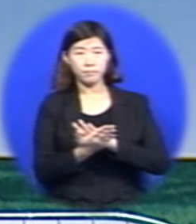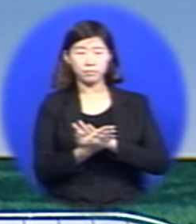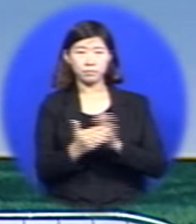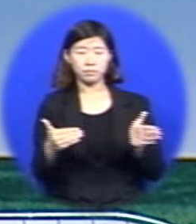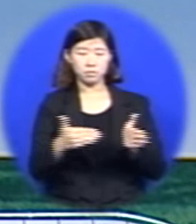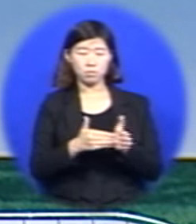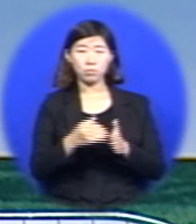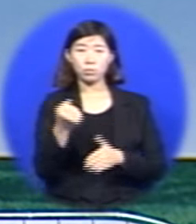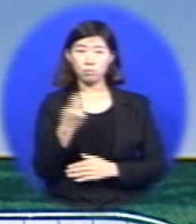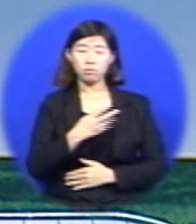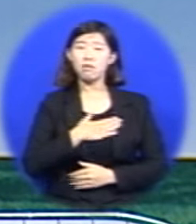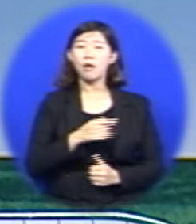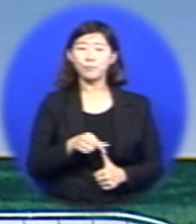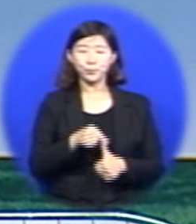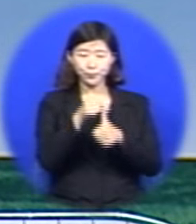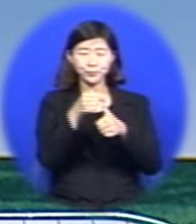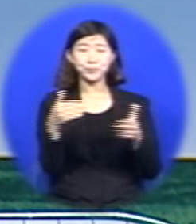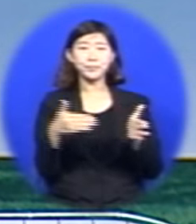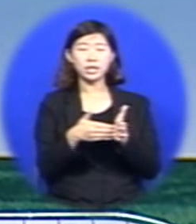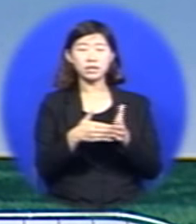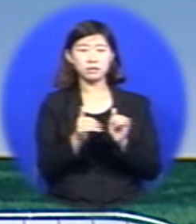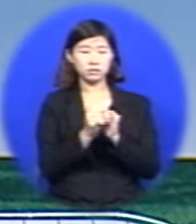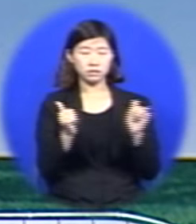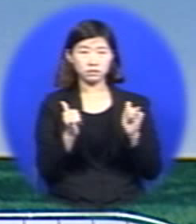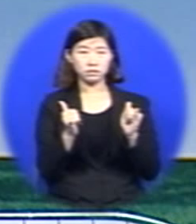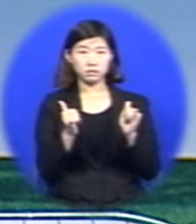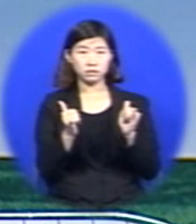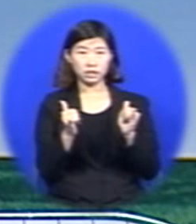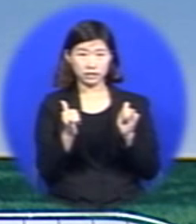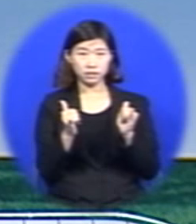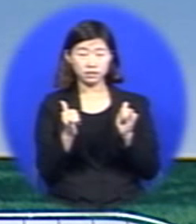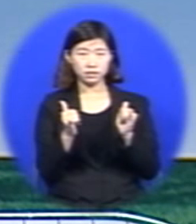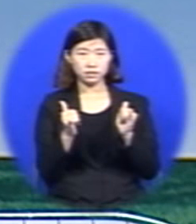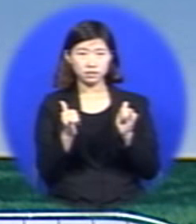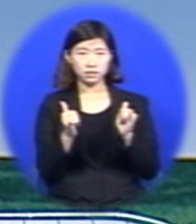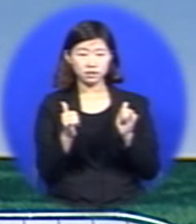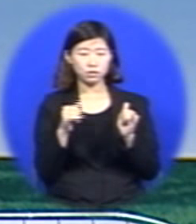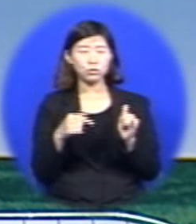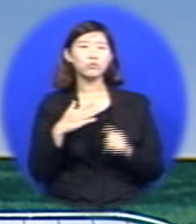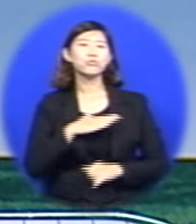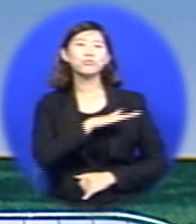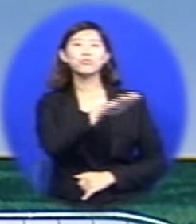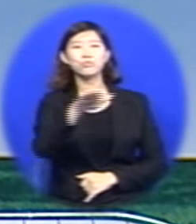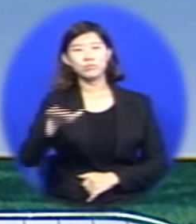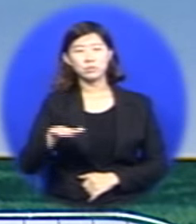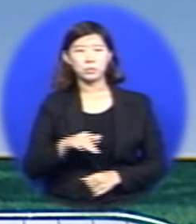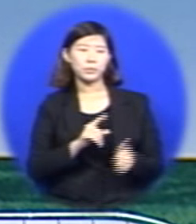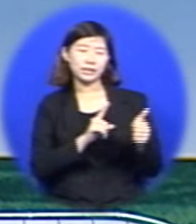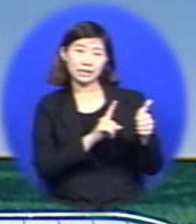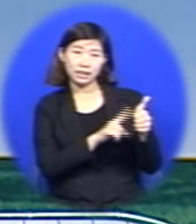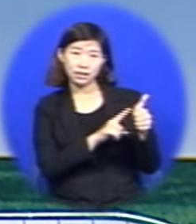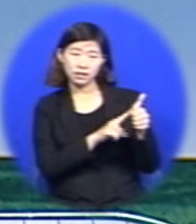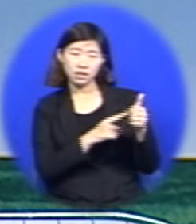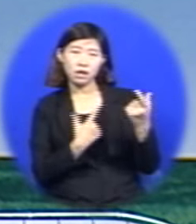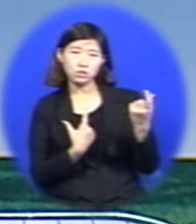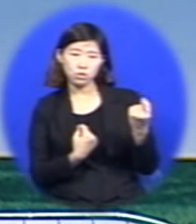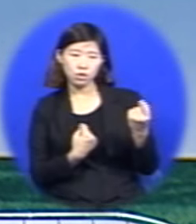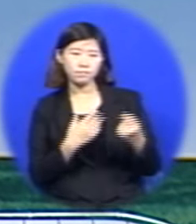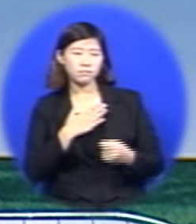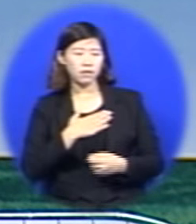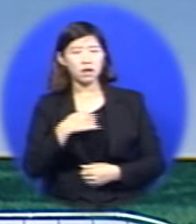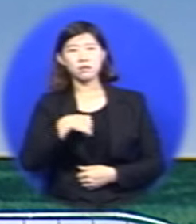정말 구원받은 자라고 하는 것을 우리도 이 소포클레스처럼 나 자신을 증명해야